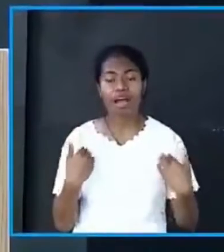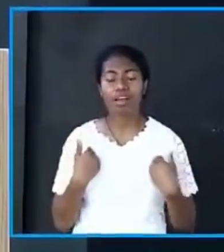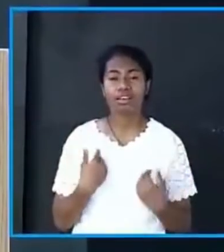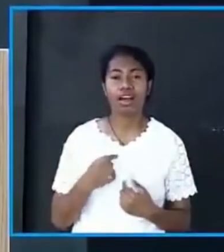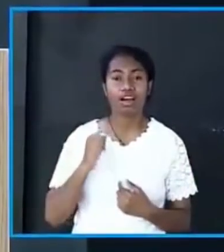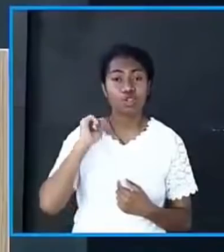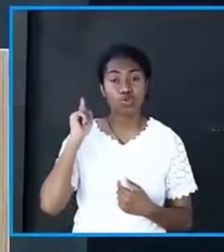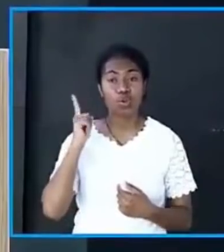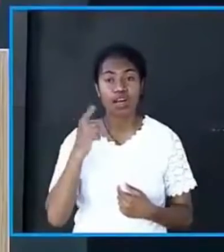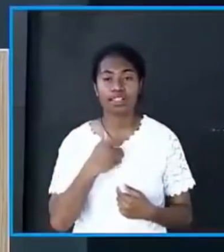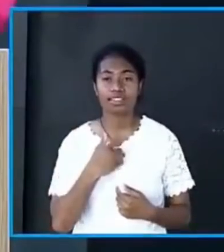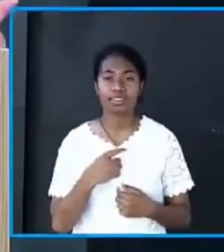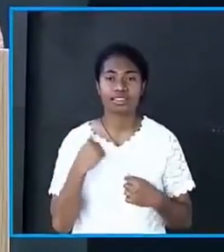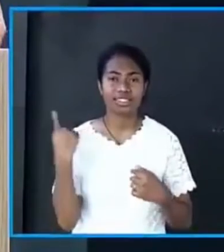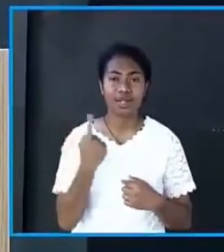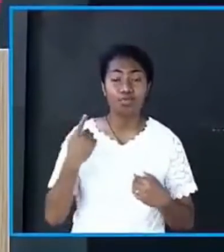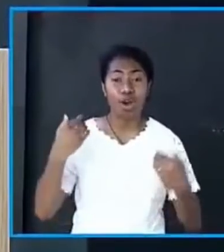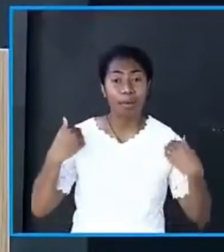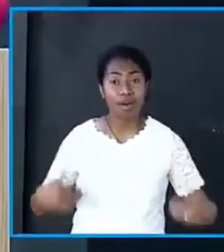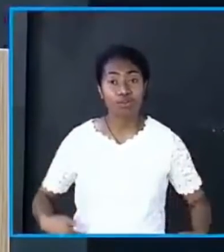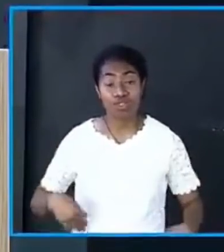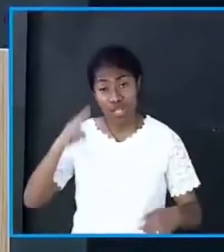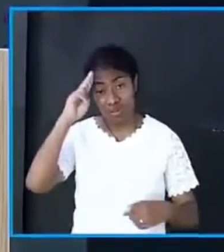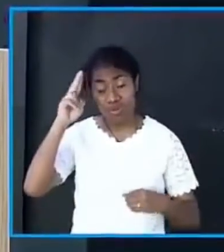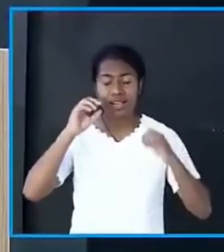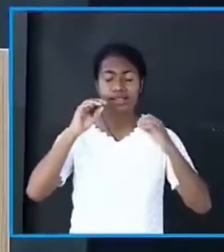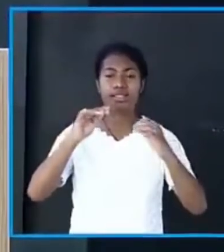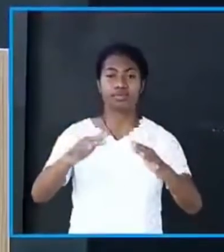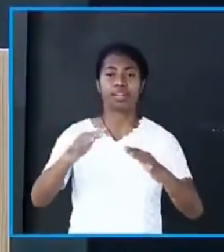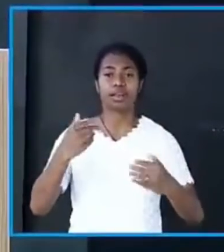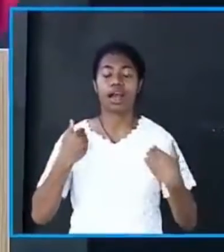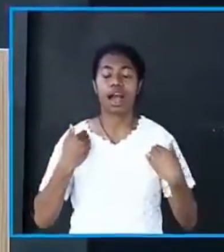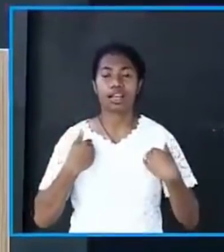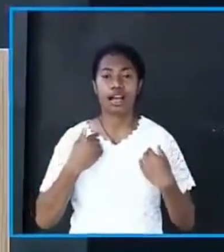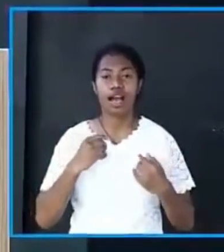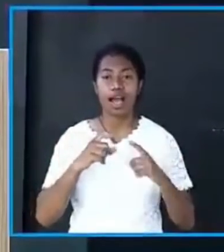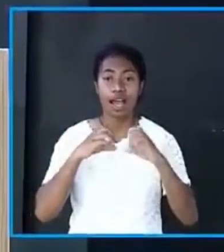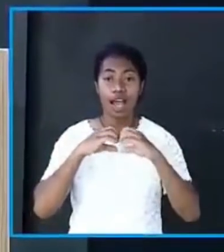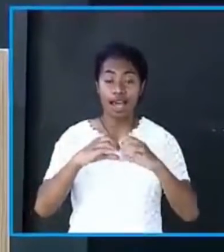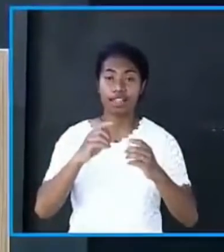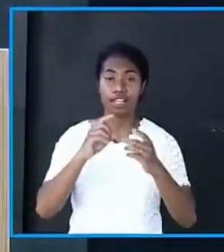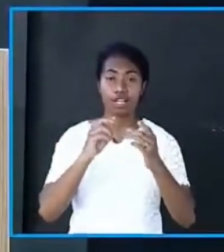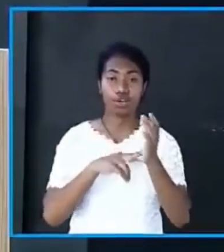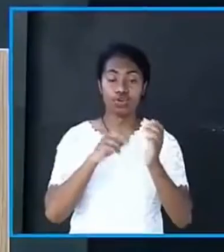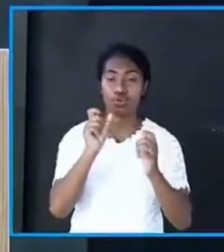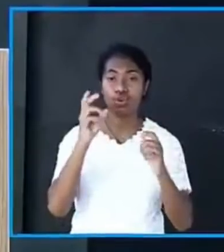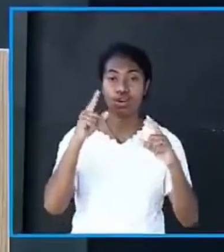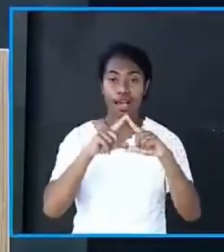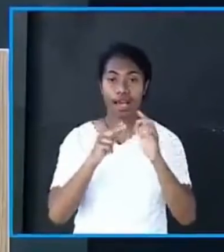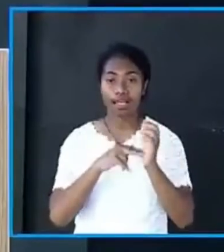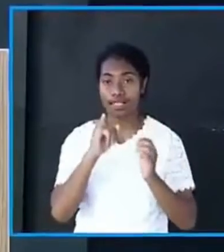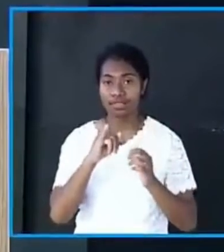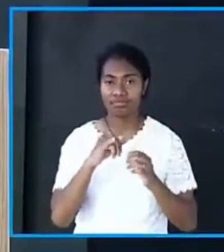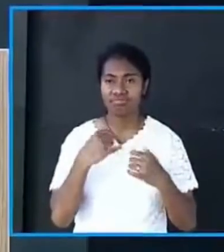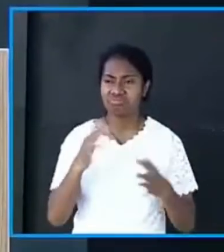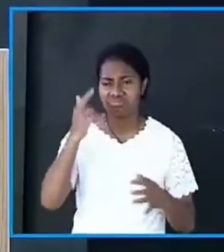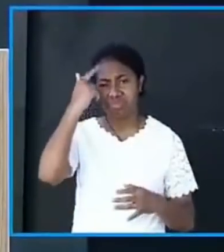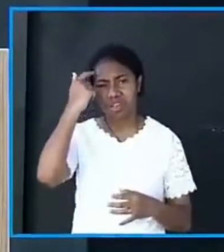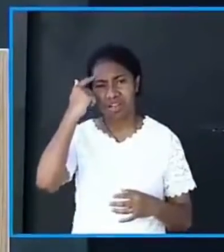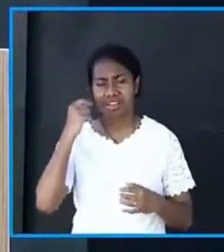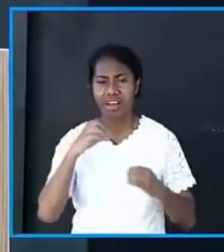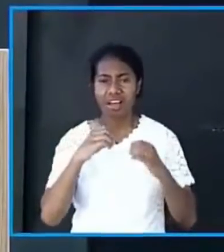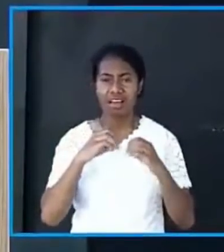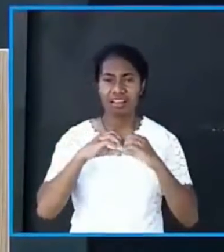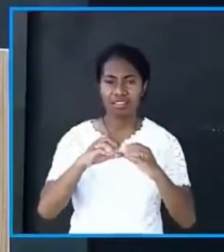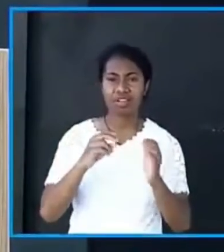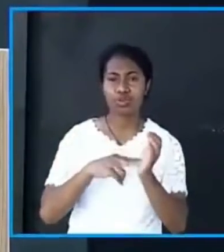semua manusia Tuhan kita agak hati nurani hanya hati nurani kita sekarang tidak bisa jadi patokan